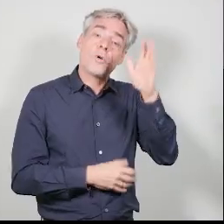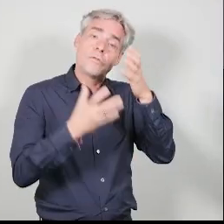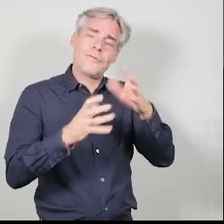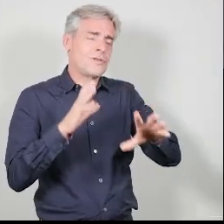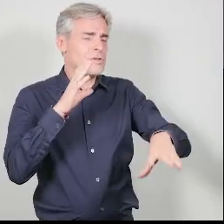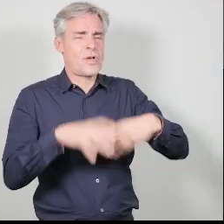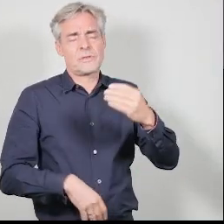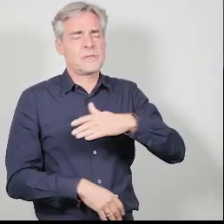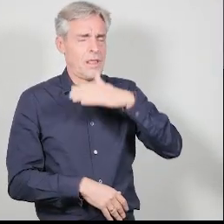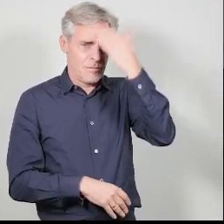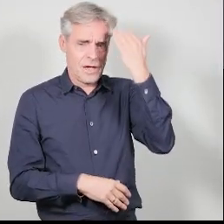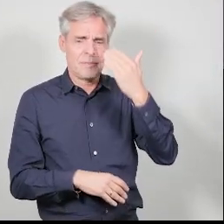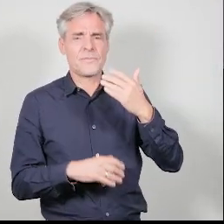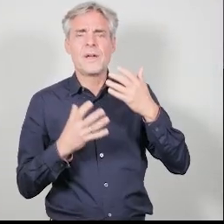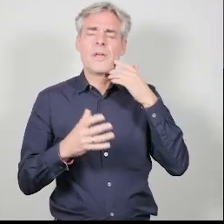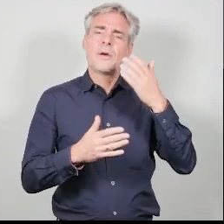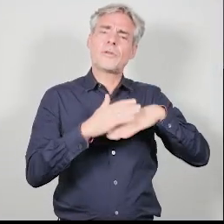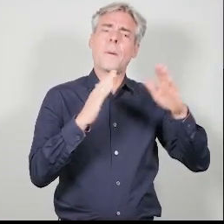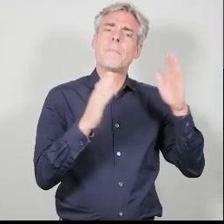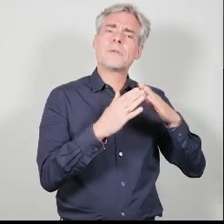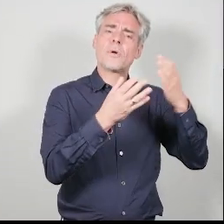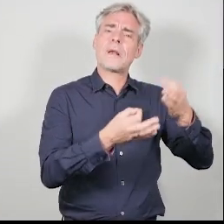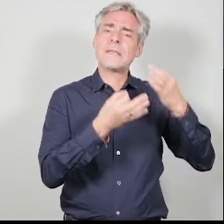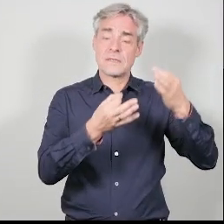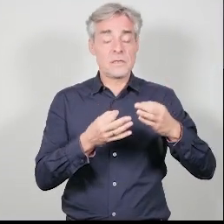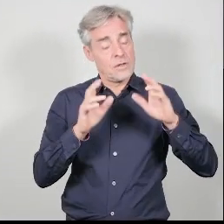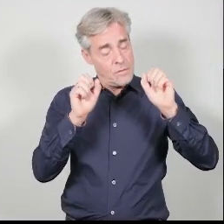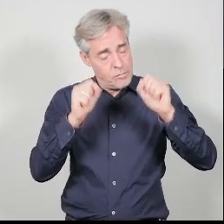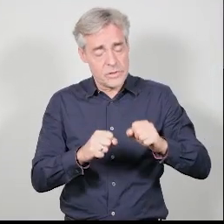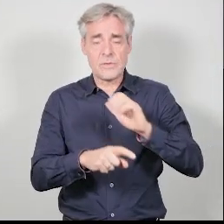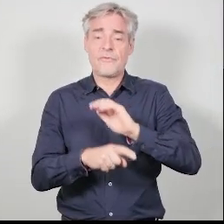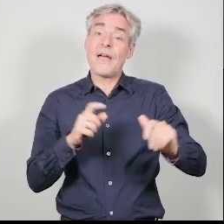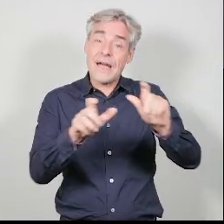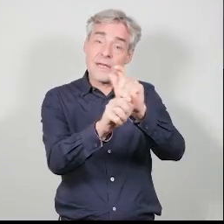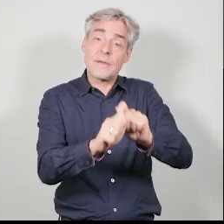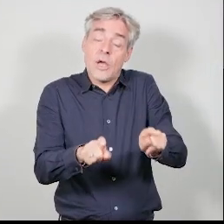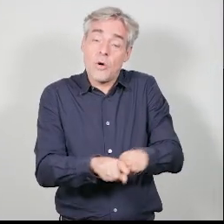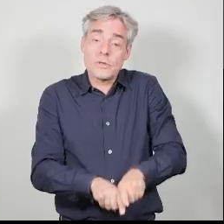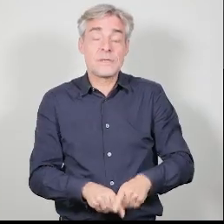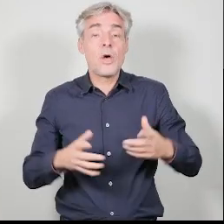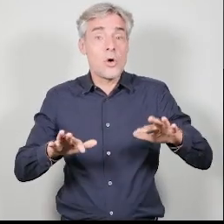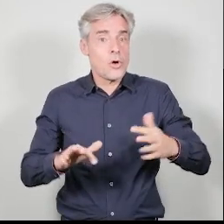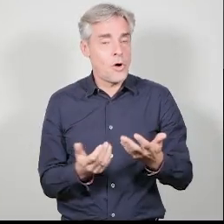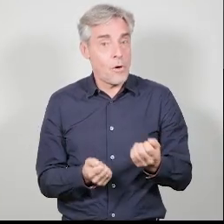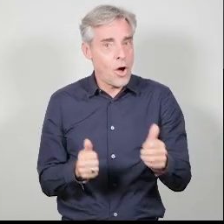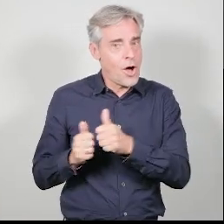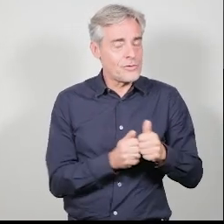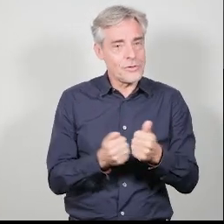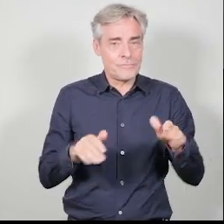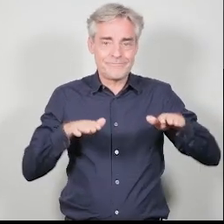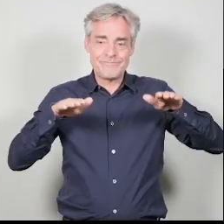depuis très longtemps de pouvoir aller dans un domicile ordinaire, et il faut qu'on le permette de le respecter. Comment est-ce qu'on construit ensemble